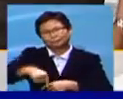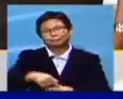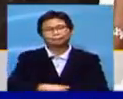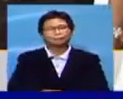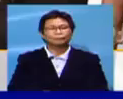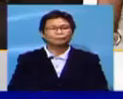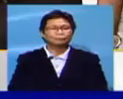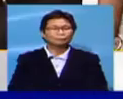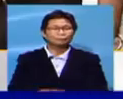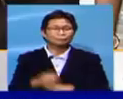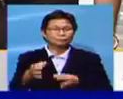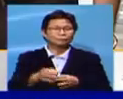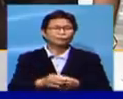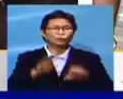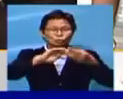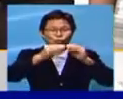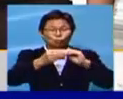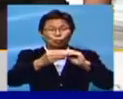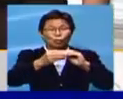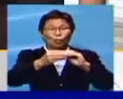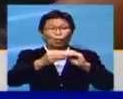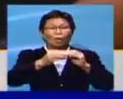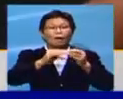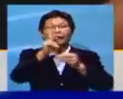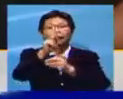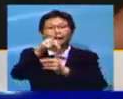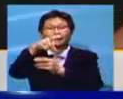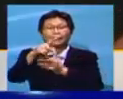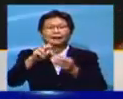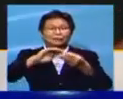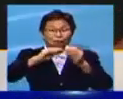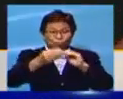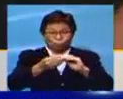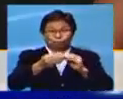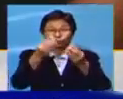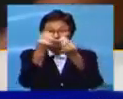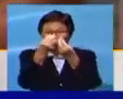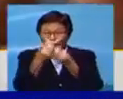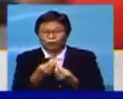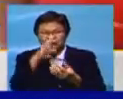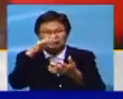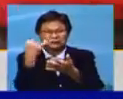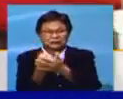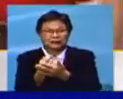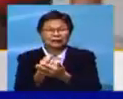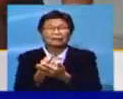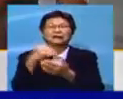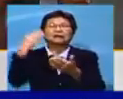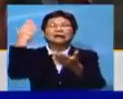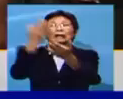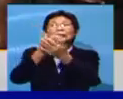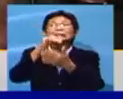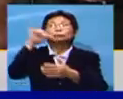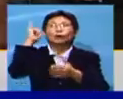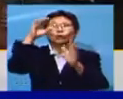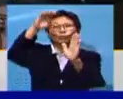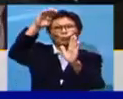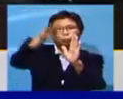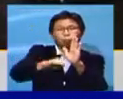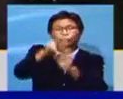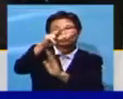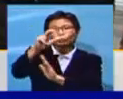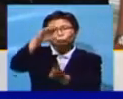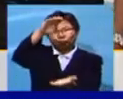ni mengulas indeks jenayah di kawasan Dang Wangi sejak awal tahun ini hingga semalam terdapat penurunan